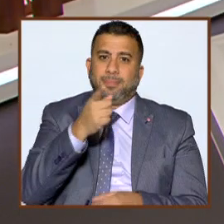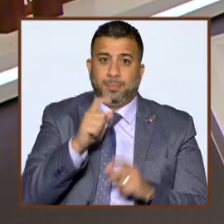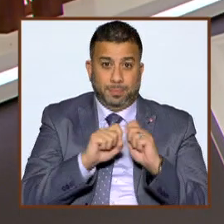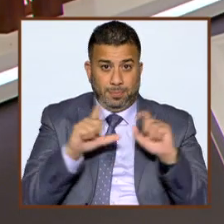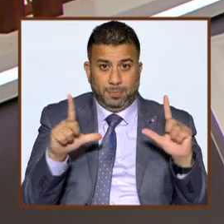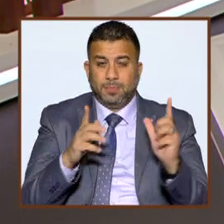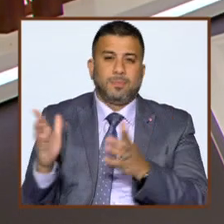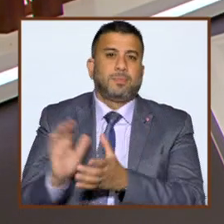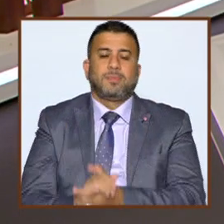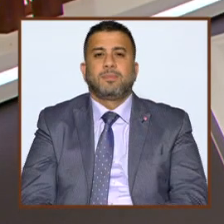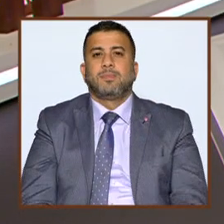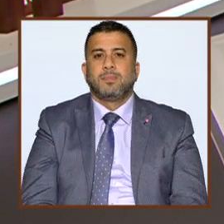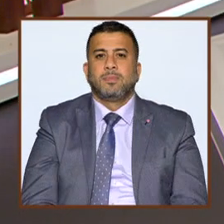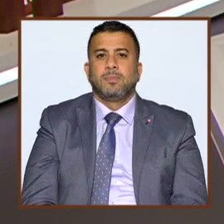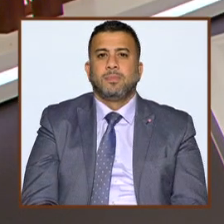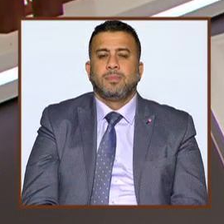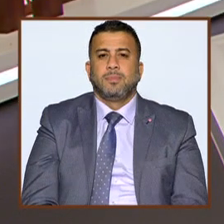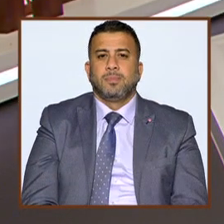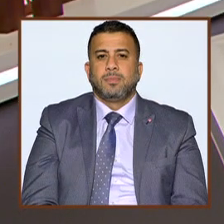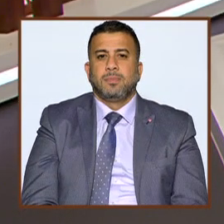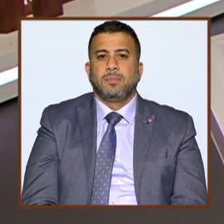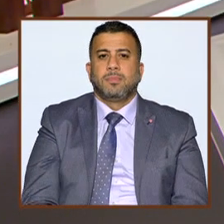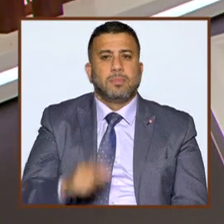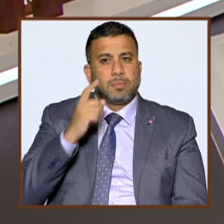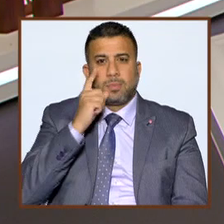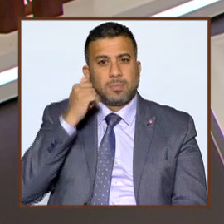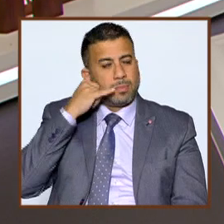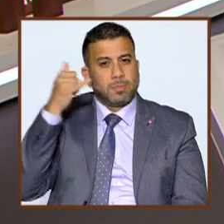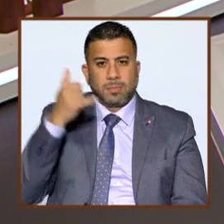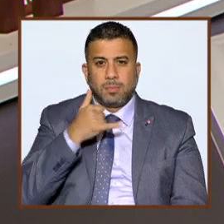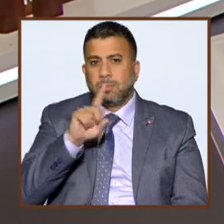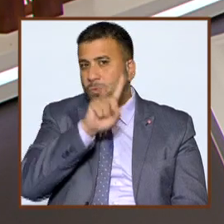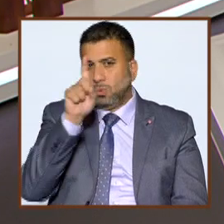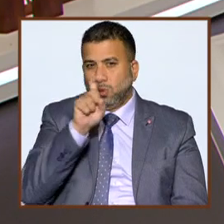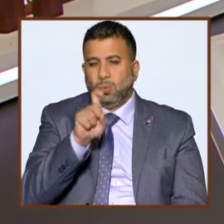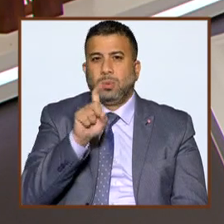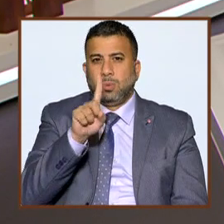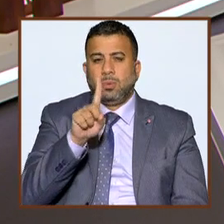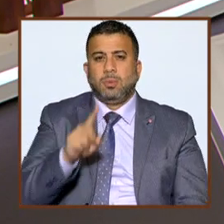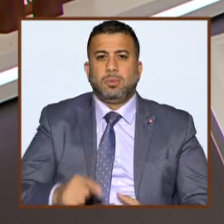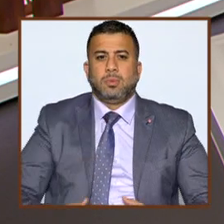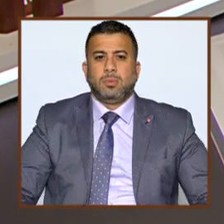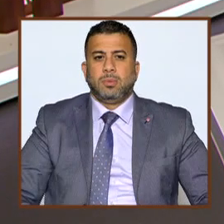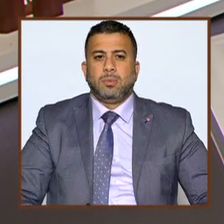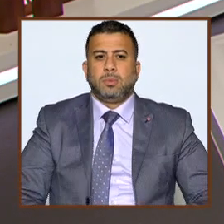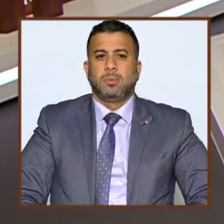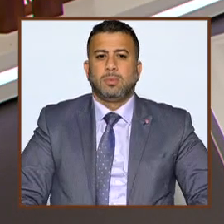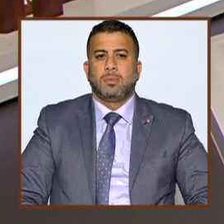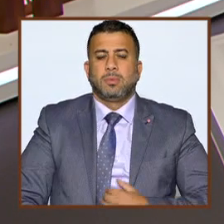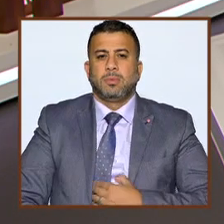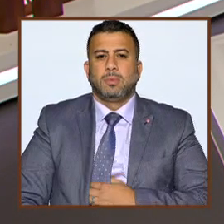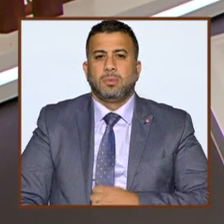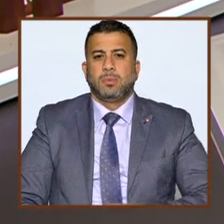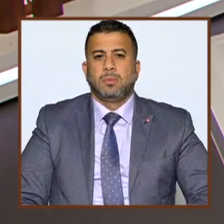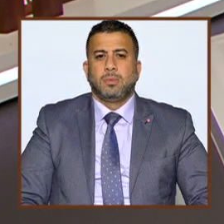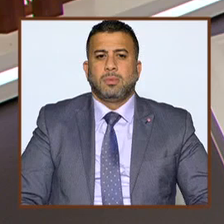السلام عليكم. عليكم السلام ورحمة الله. يا دكتور أنا لي سؤال متعلق بالطب،